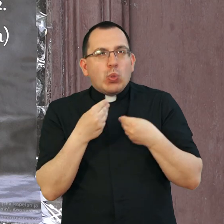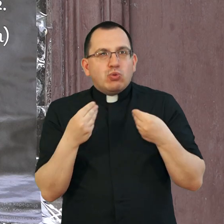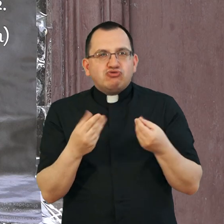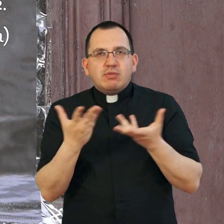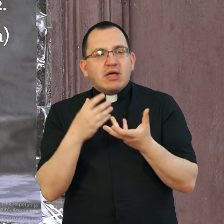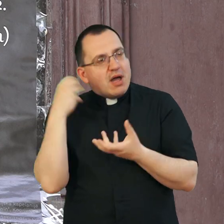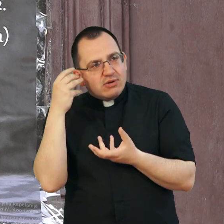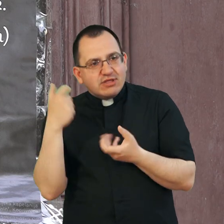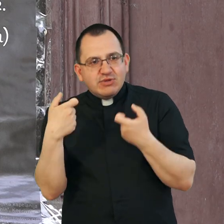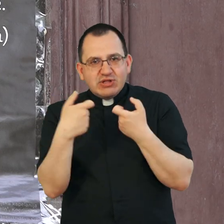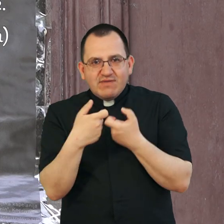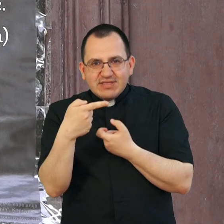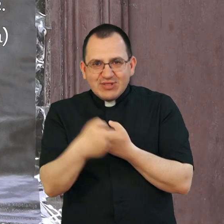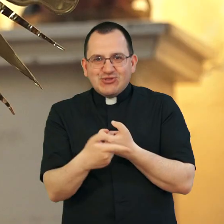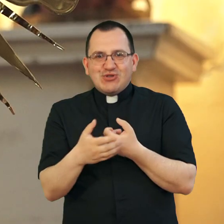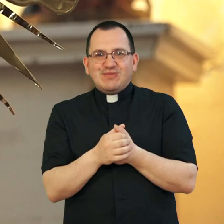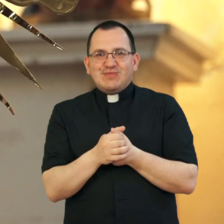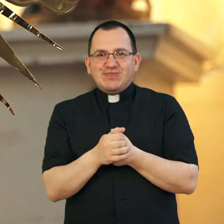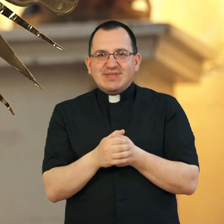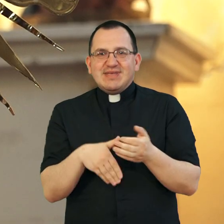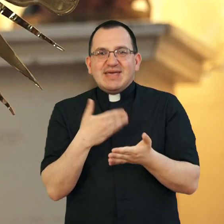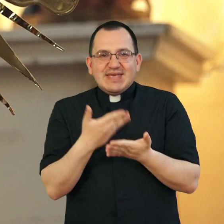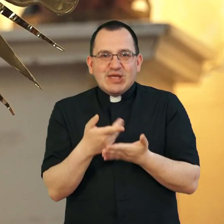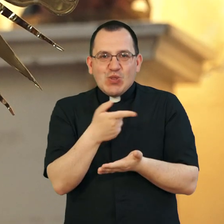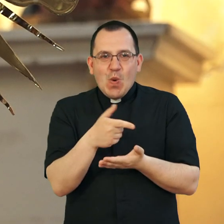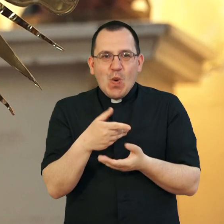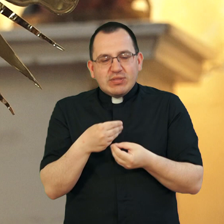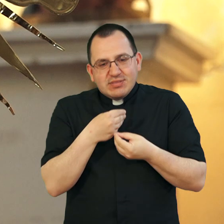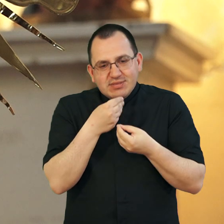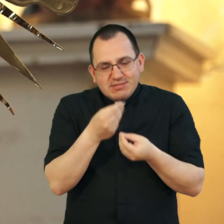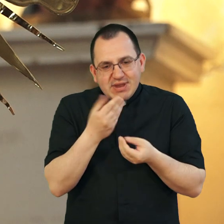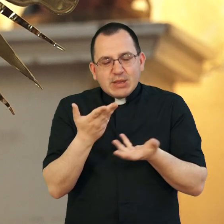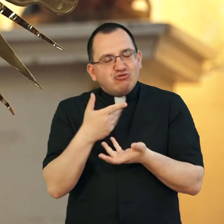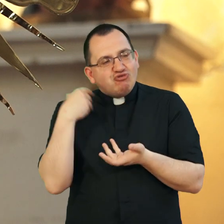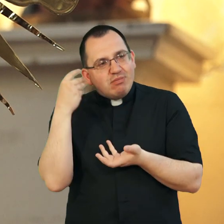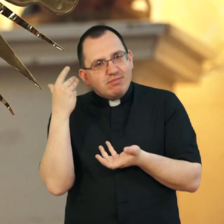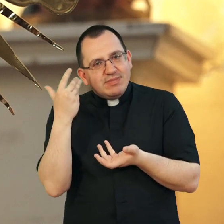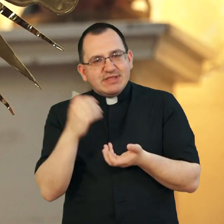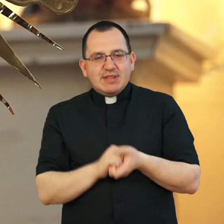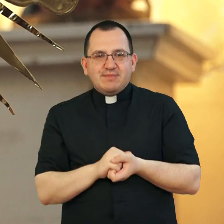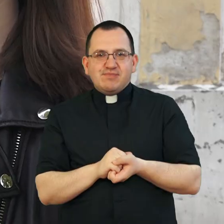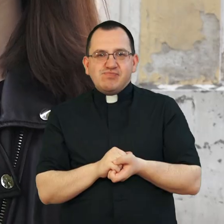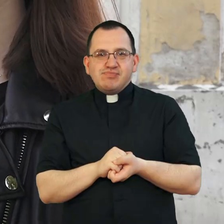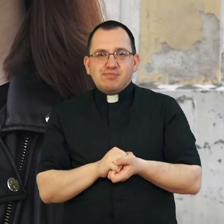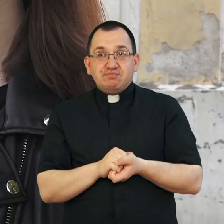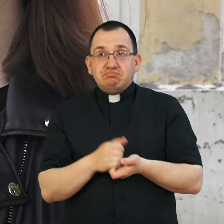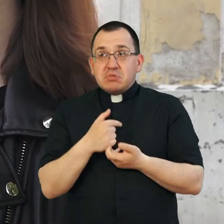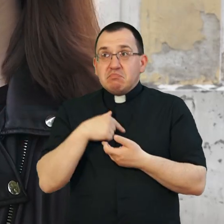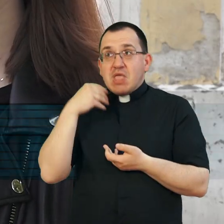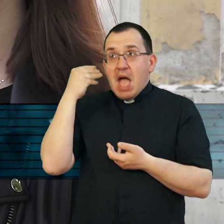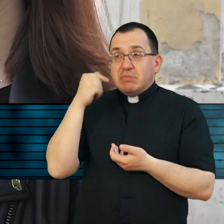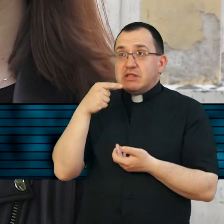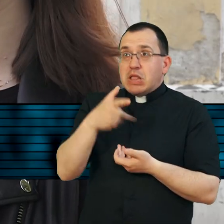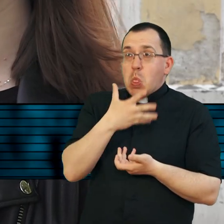o ovakvoj vrsti pobožnosti te su nesebično podijelili osobno iskustvo jerihonskog bdjenja. Smatram da je to